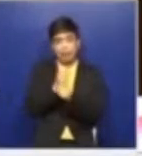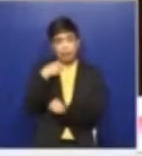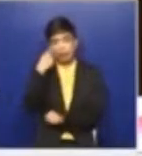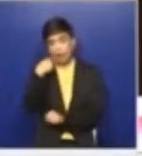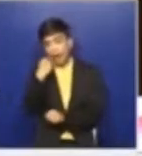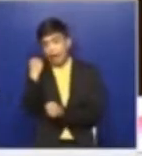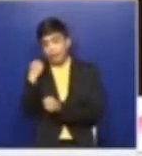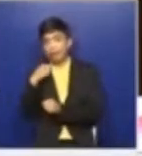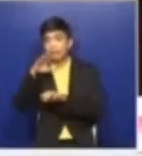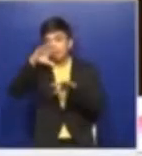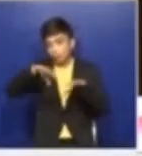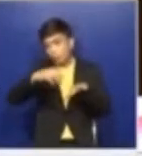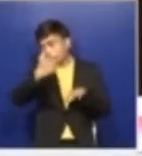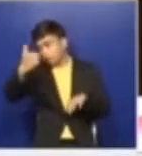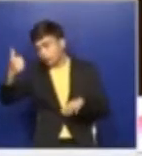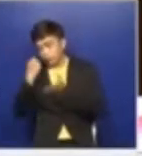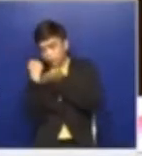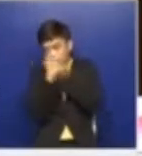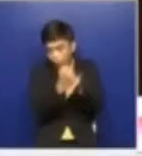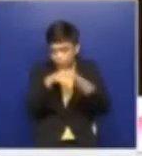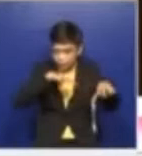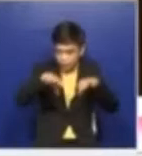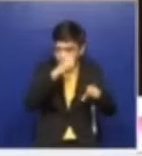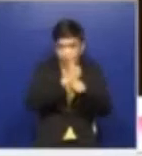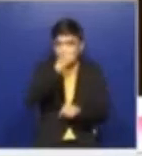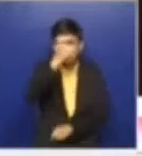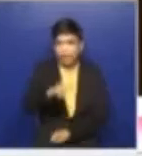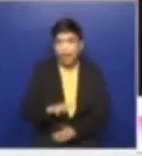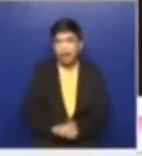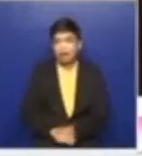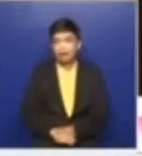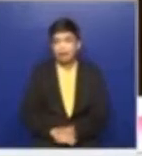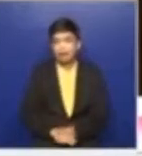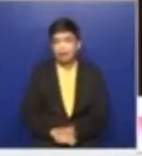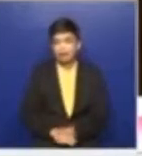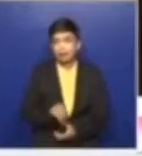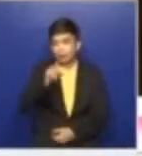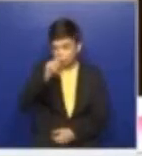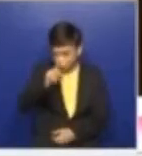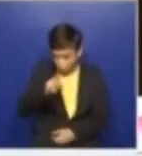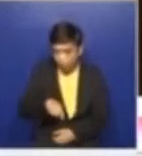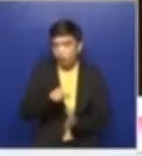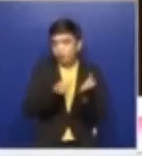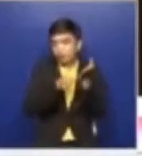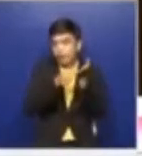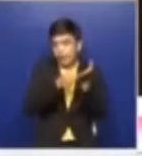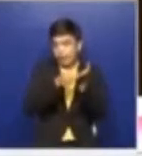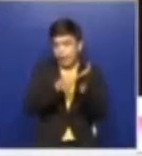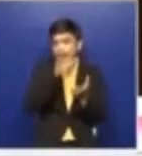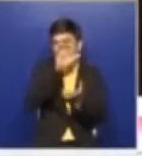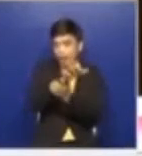ดๆหน่วยงานอื่นๆเข้าไปดำเนินการได้เพราะฉะนั้นจึงมีความจำเป็นอย่างยิ่งที่จะต้องแก้ไขข้อบัญญัติ